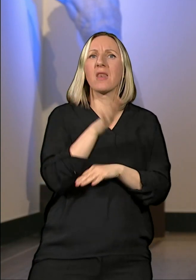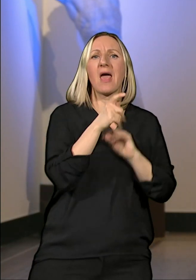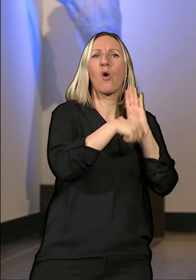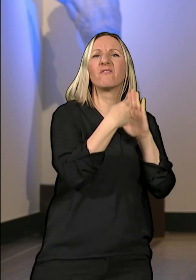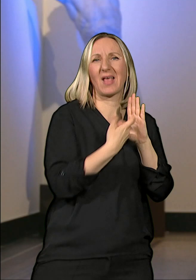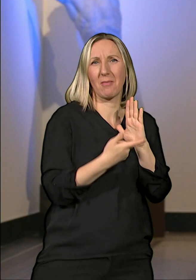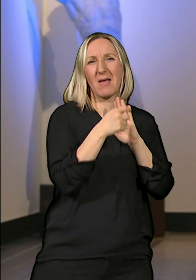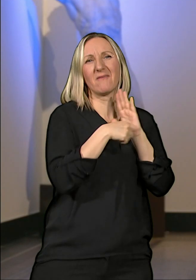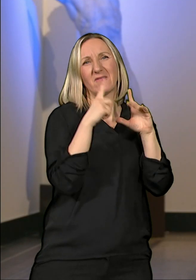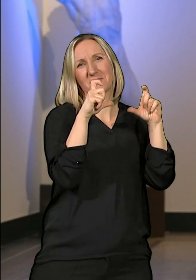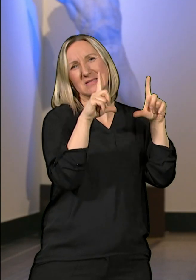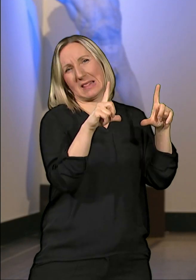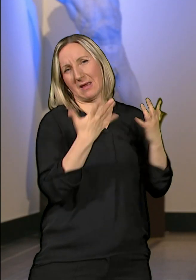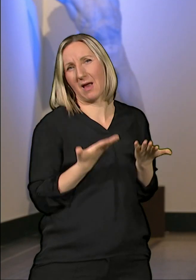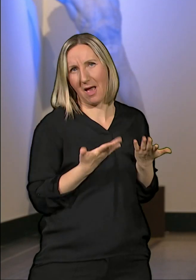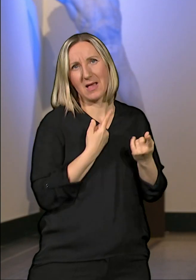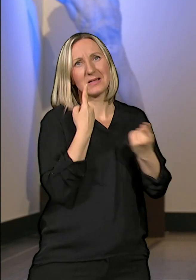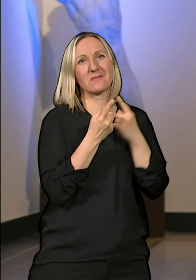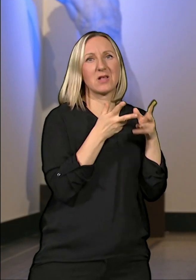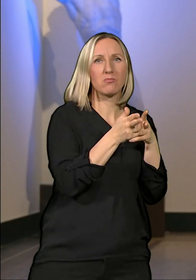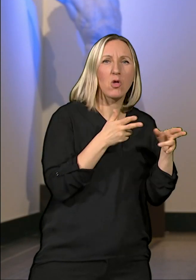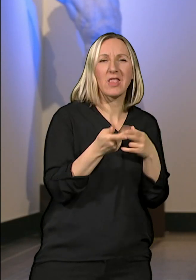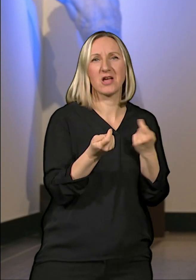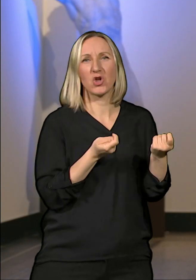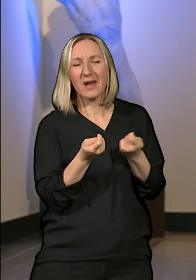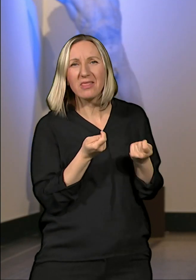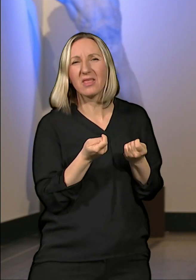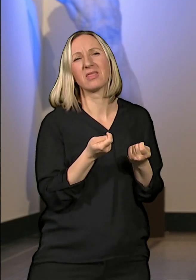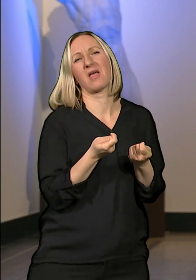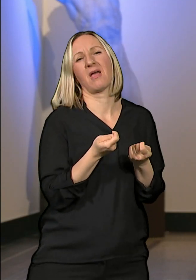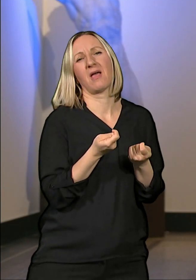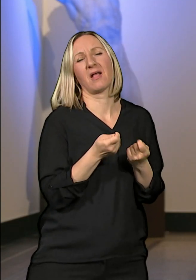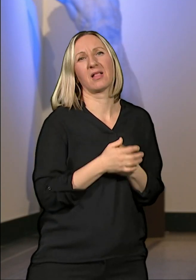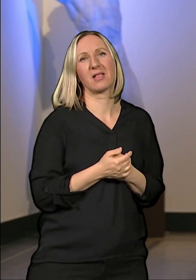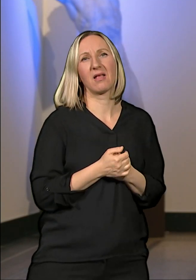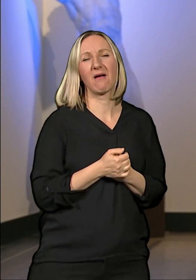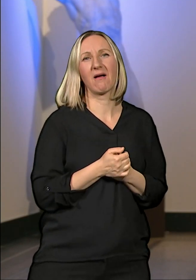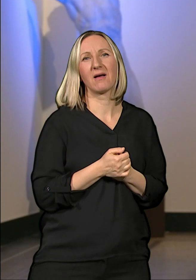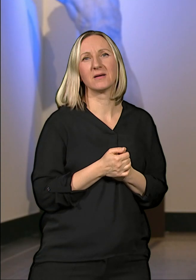film ipak slika i ipak zavisi od montaže i reditelja. Ali